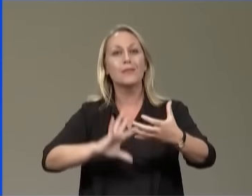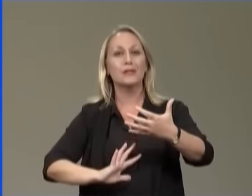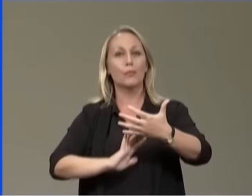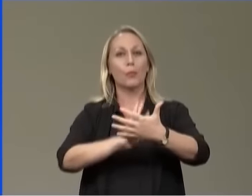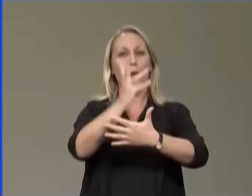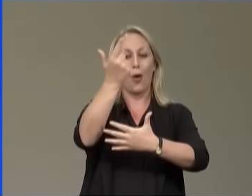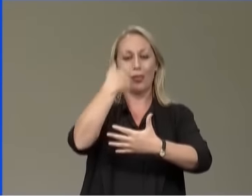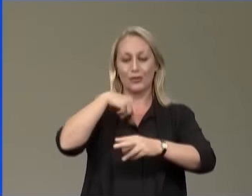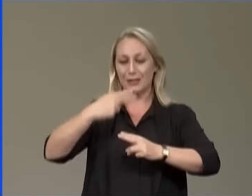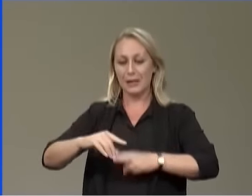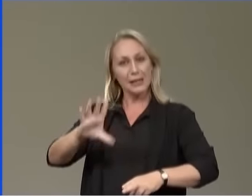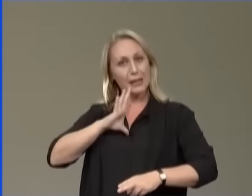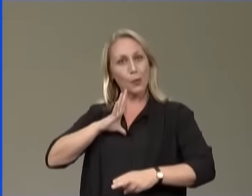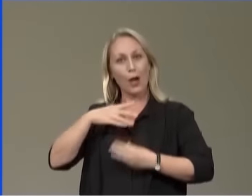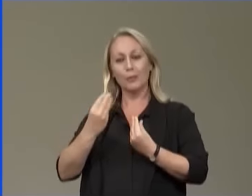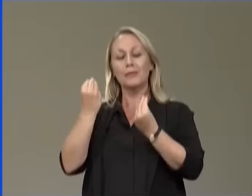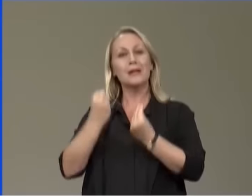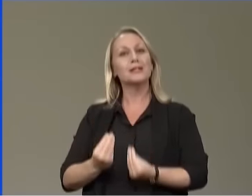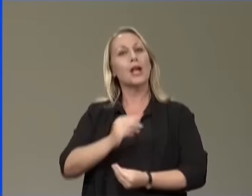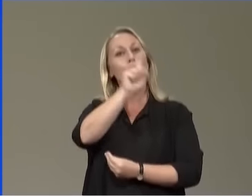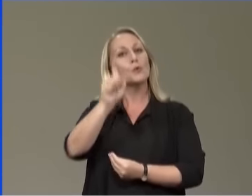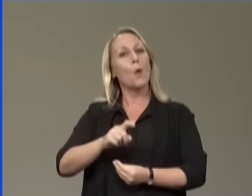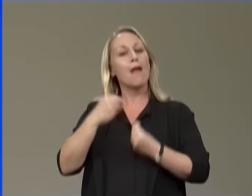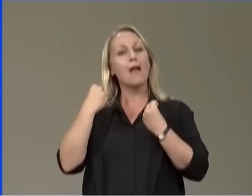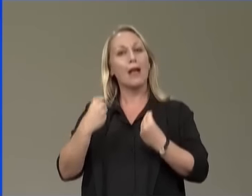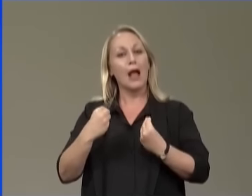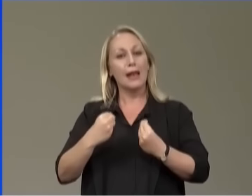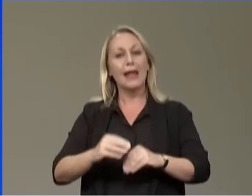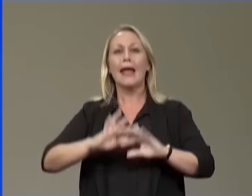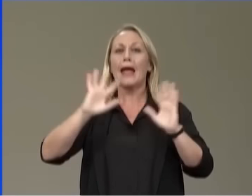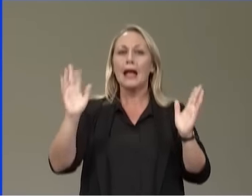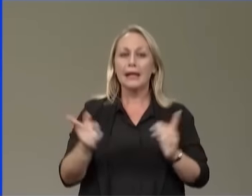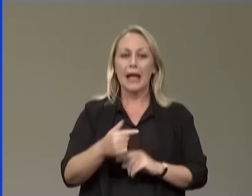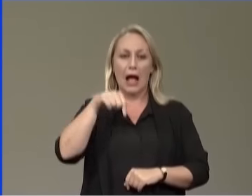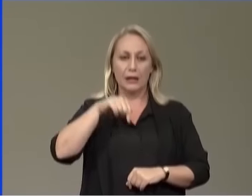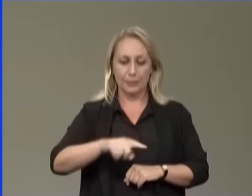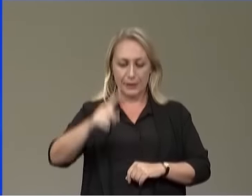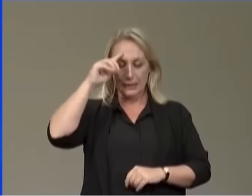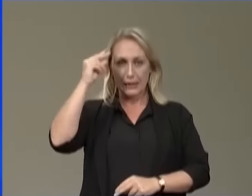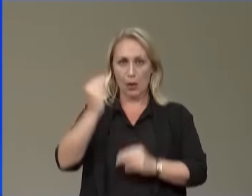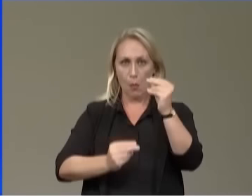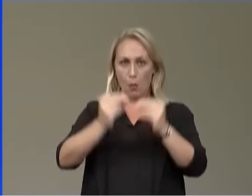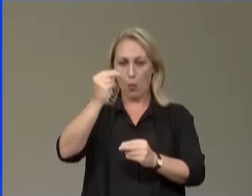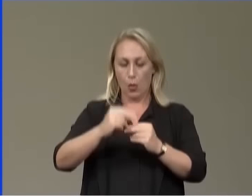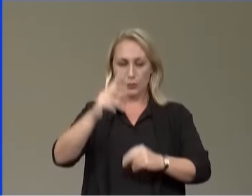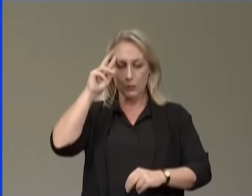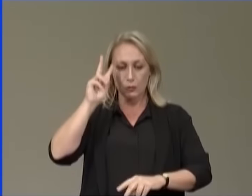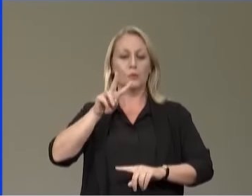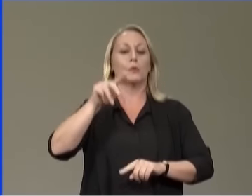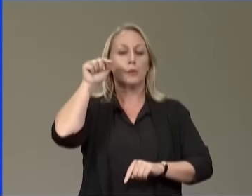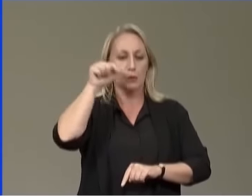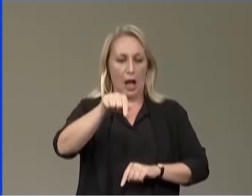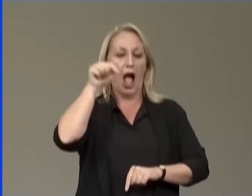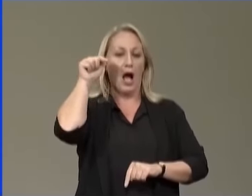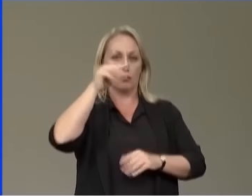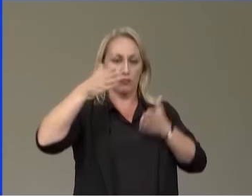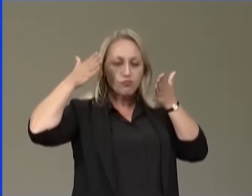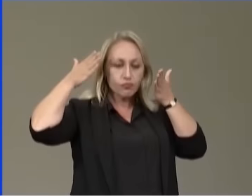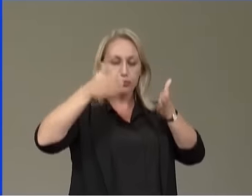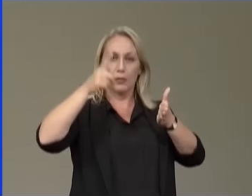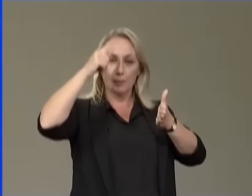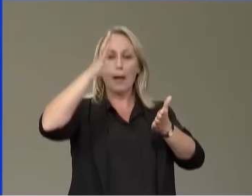ατομική ευημερία. Και μόνο όταν ερχόμαστε πρόσωπο με πρόσωπο με μεγάλα προβλήματα όπως το δημογραφικό, μπορούμε να λέμε